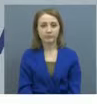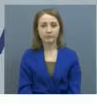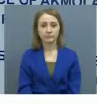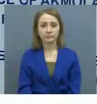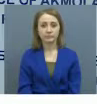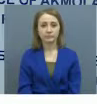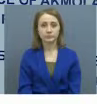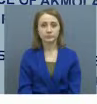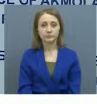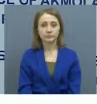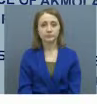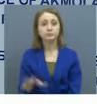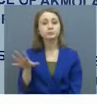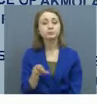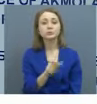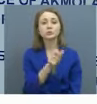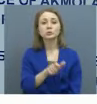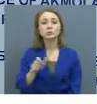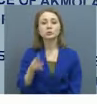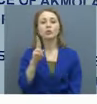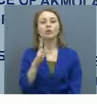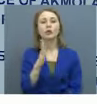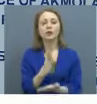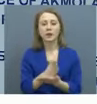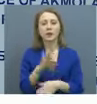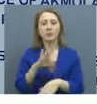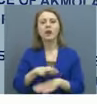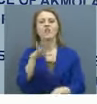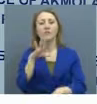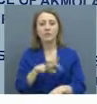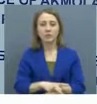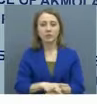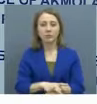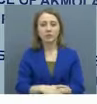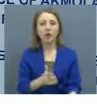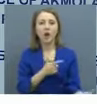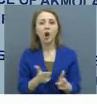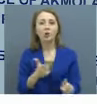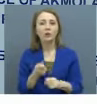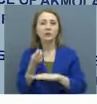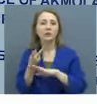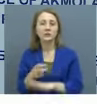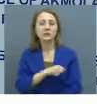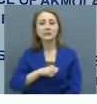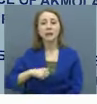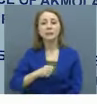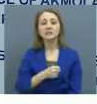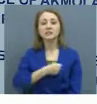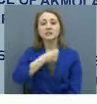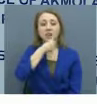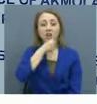все пациенты с подтвержденным диагнозом готовиться надо готовиться госпитализации до - старший возраст